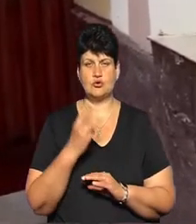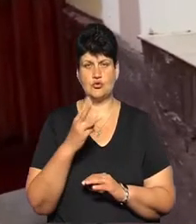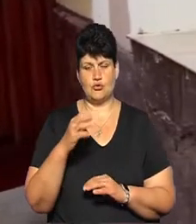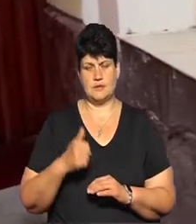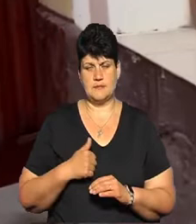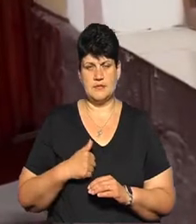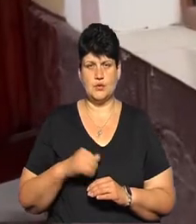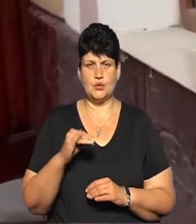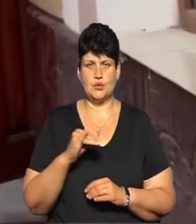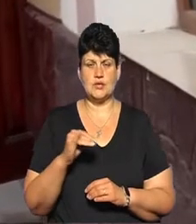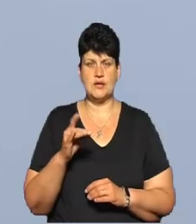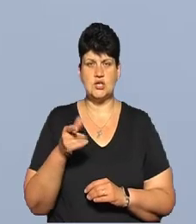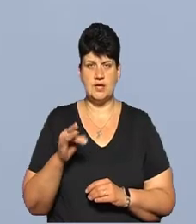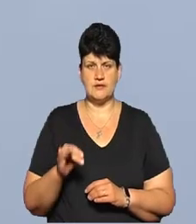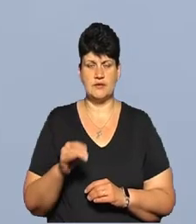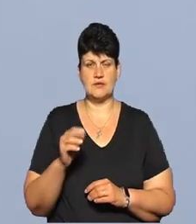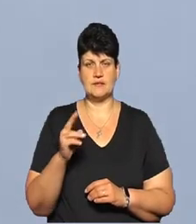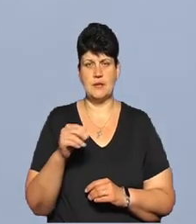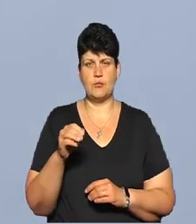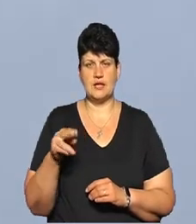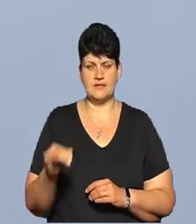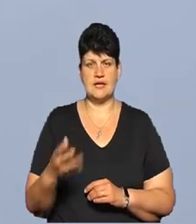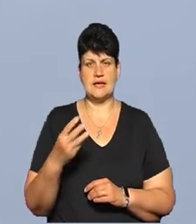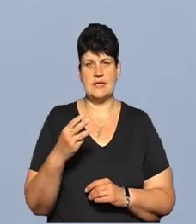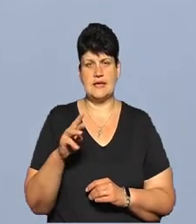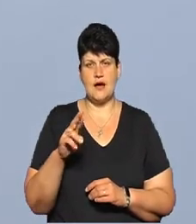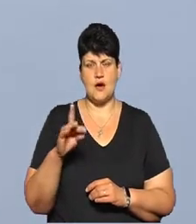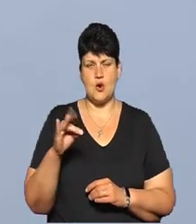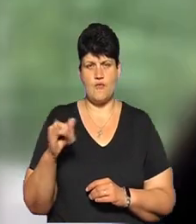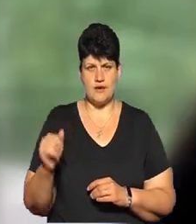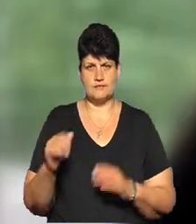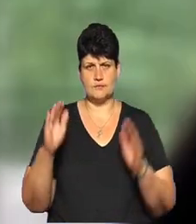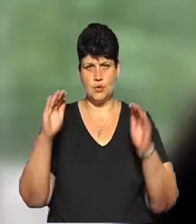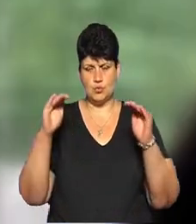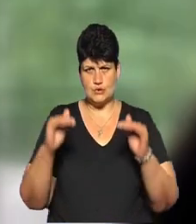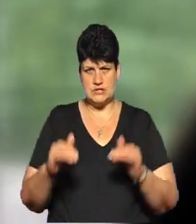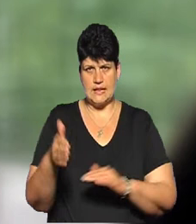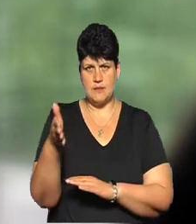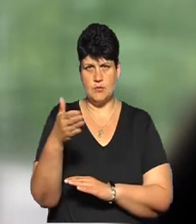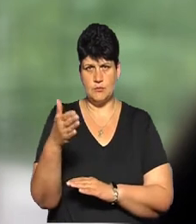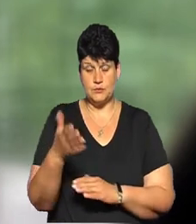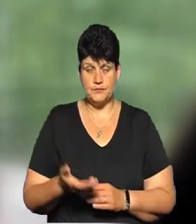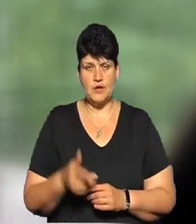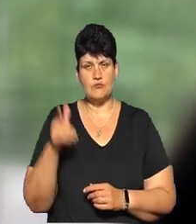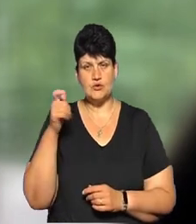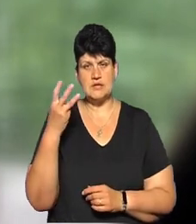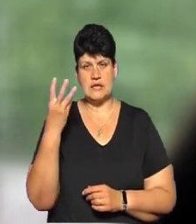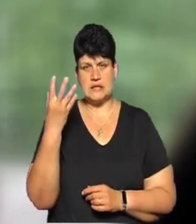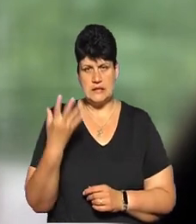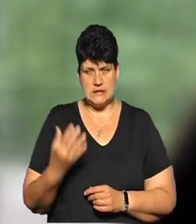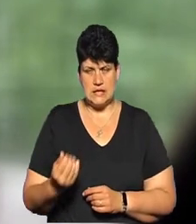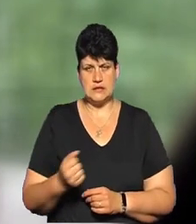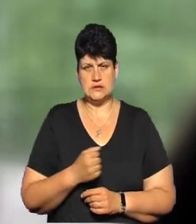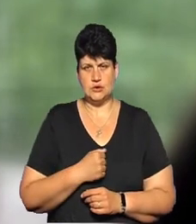Андрій Поливаний та Василь Гайовий. У Бережанах приспустили державні прапори на адмінбудівлях. У Чорткові 3 дні жалоби за